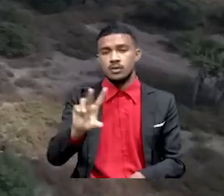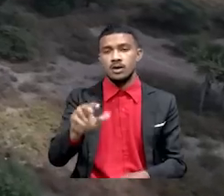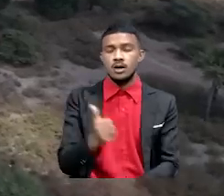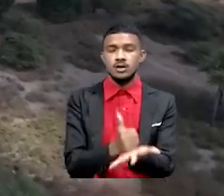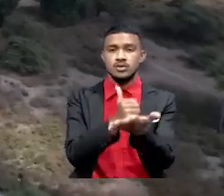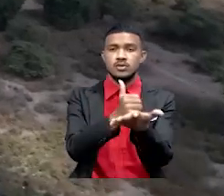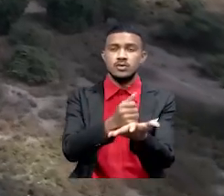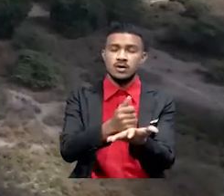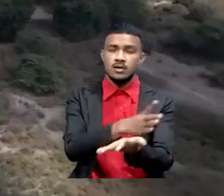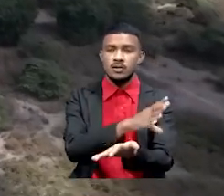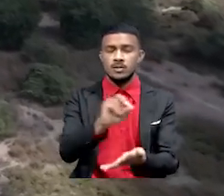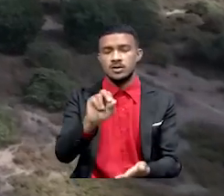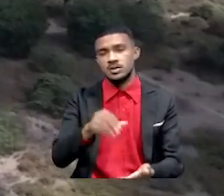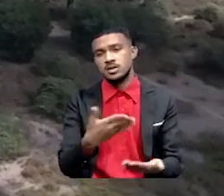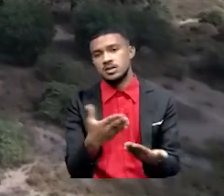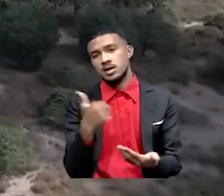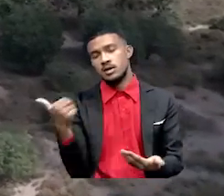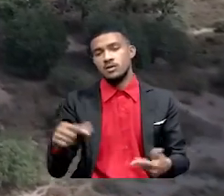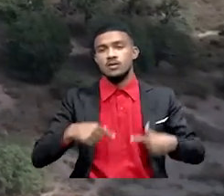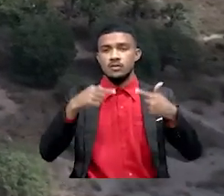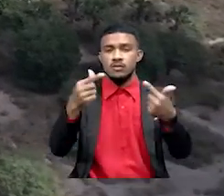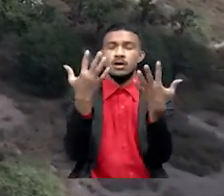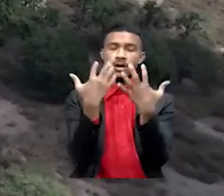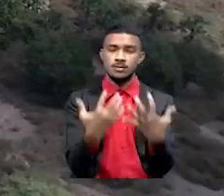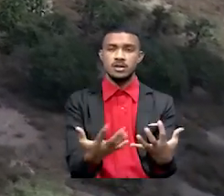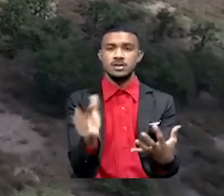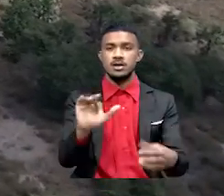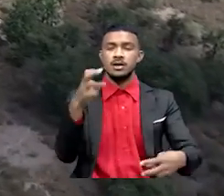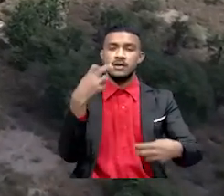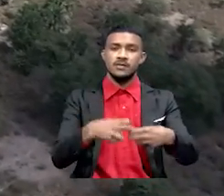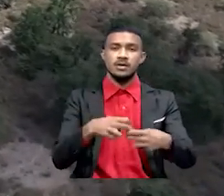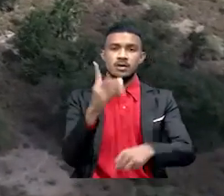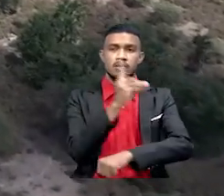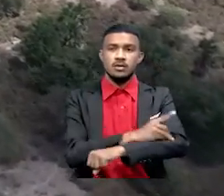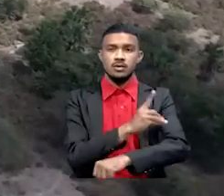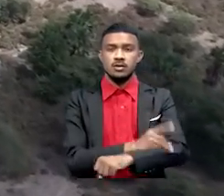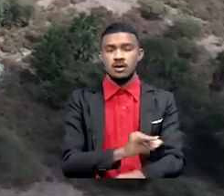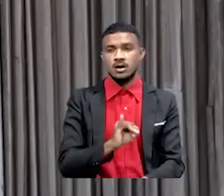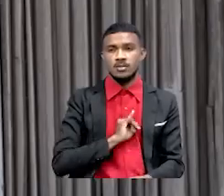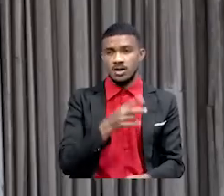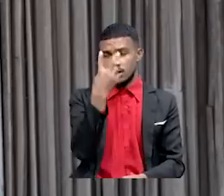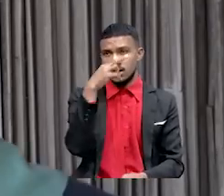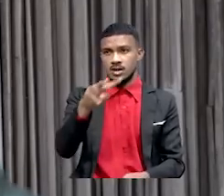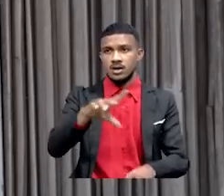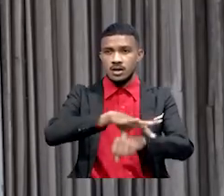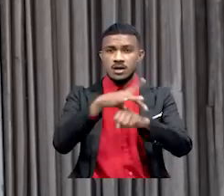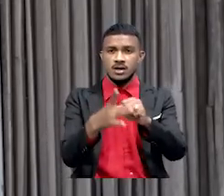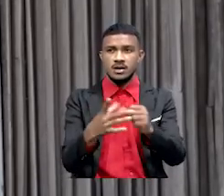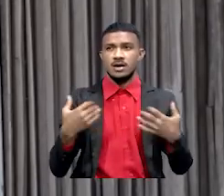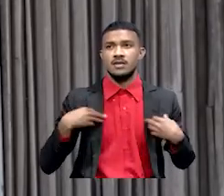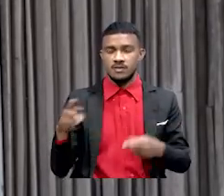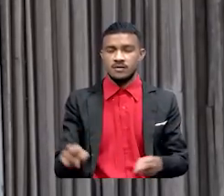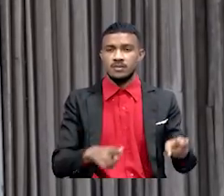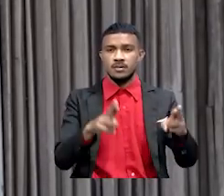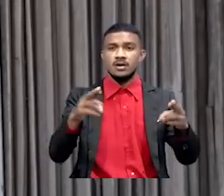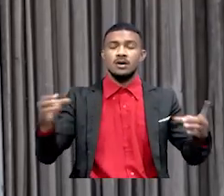ni bayi sira bele fo, hodi hak magnetik sira ne susar lor lorong. Aku mai hari barai ini, kamu ia mutaralan suruh